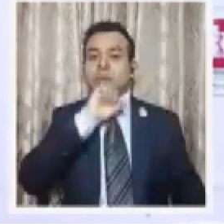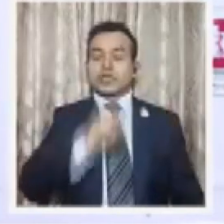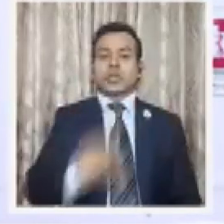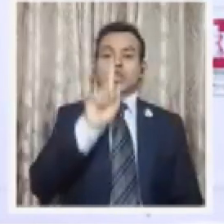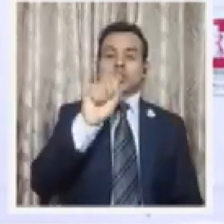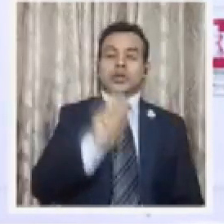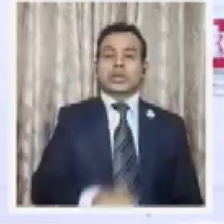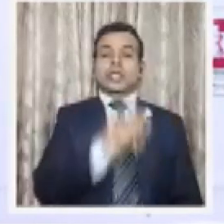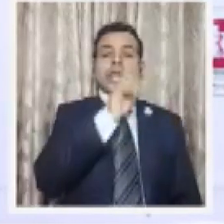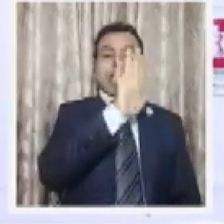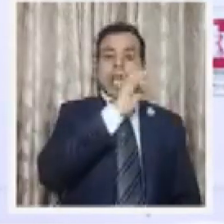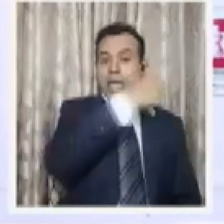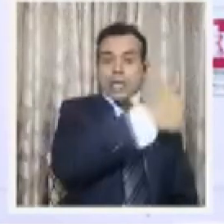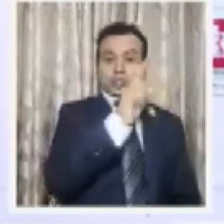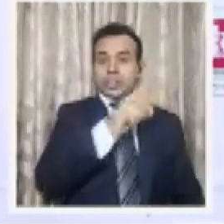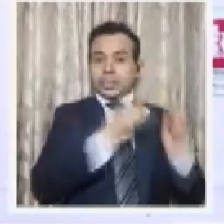41 থেকে 50 বছর 3 জন,